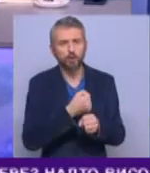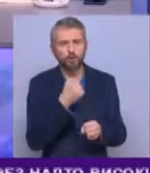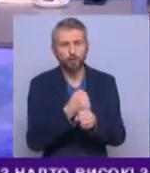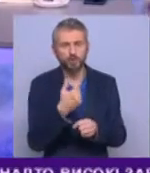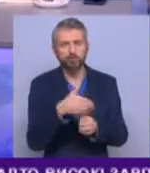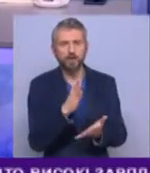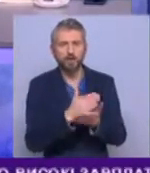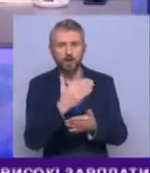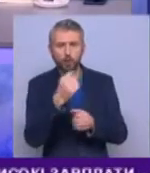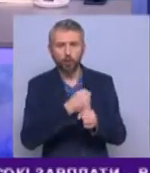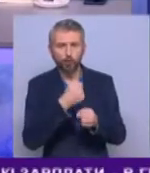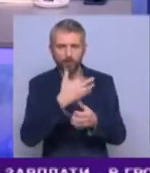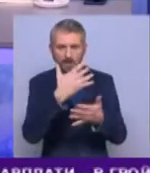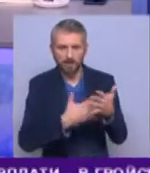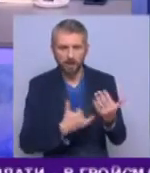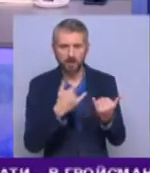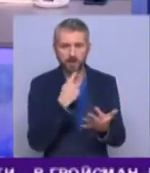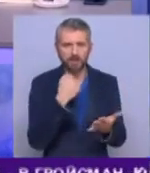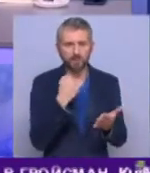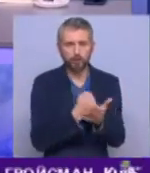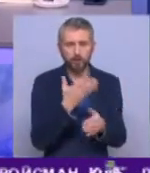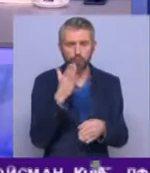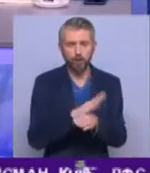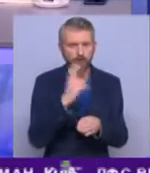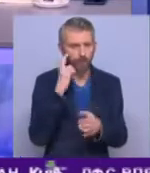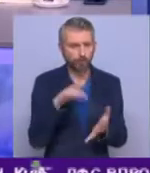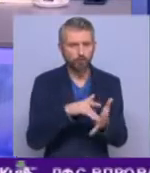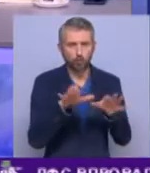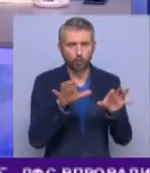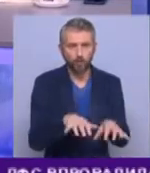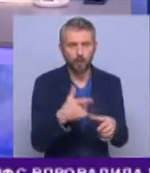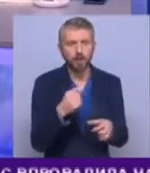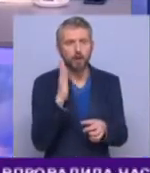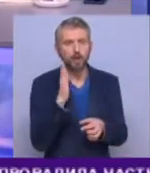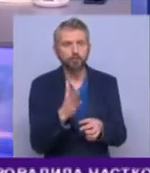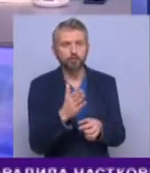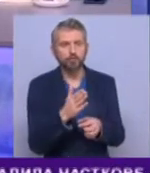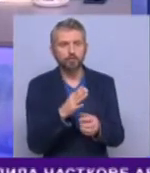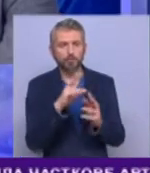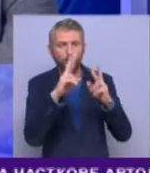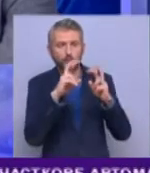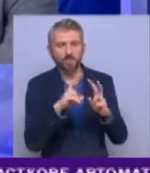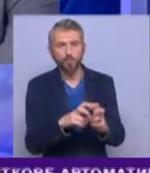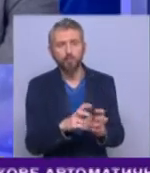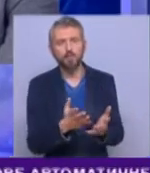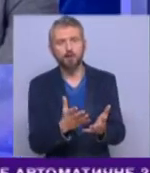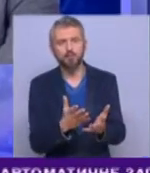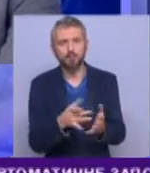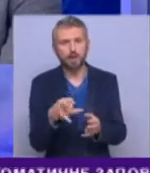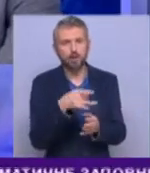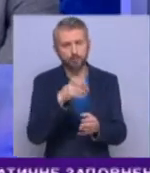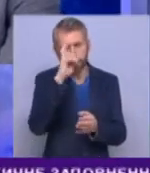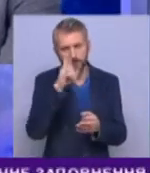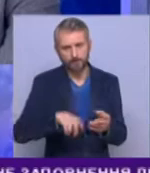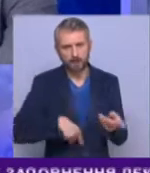вже є розроблені критерії, зараз вони затверджуються розпорядженням Київського міського голови, де будуть якраз оцінювання безпосередньо районних